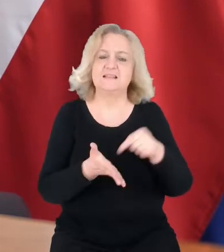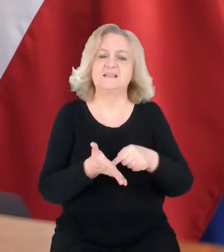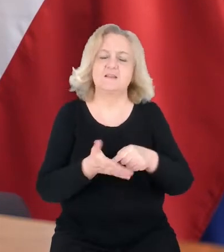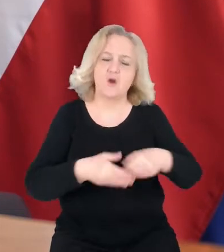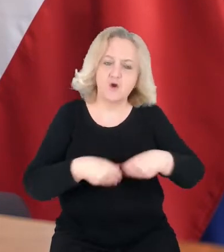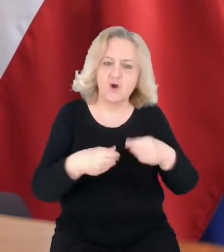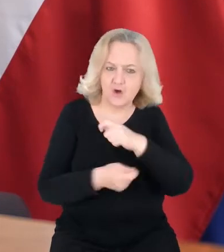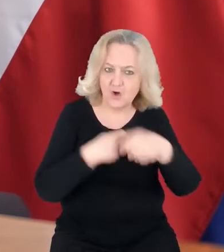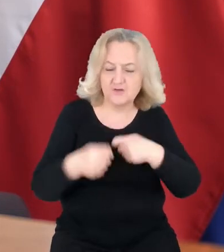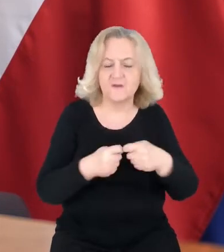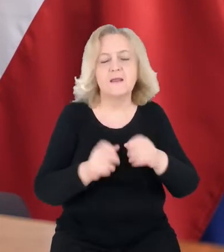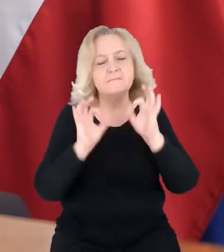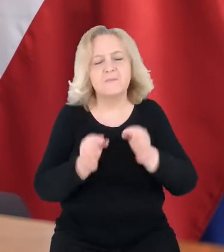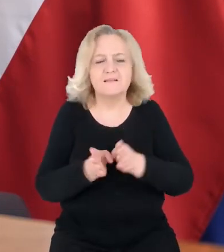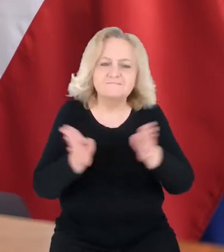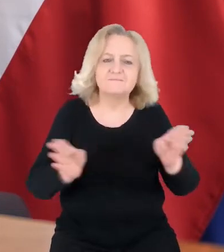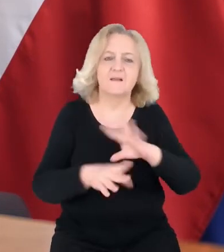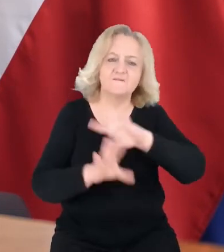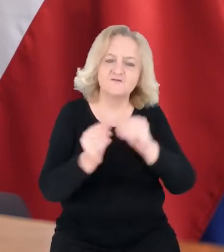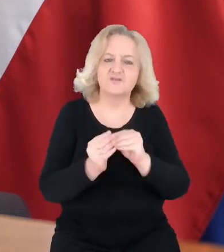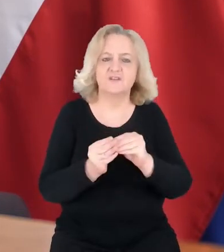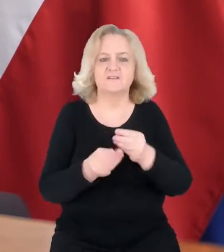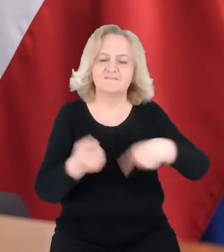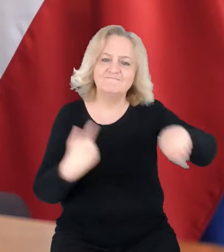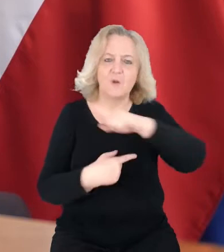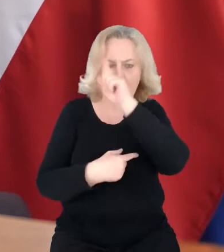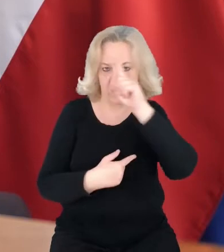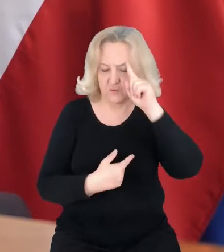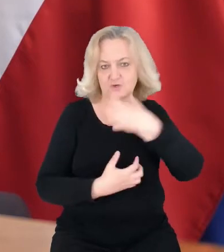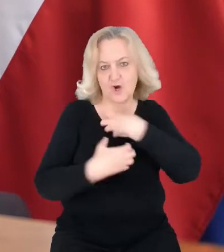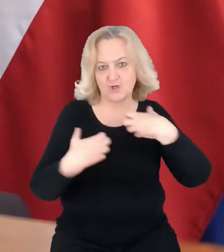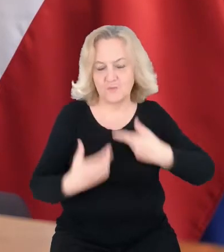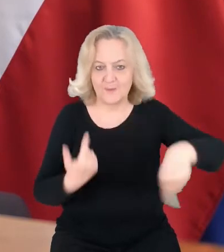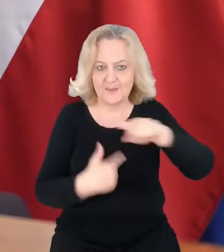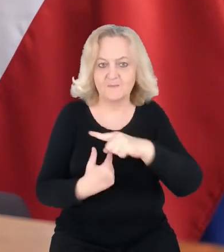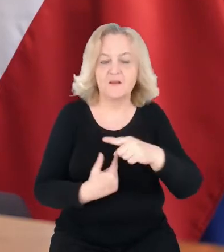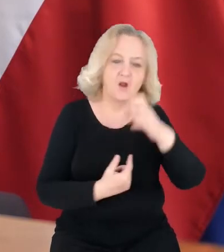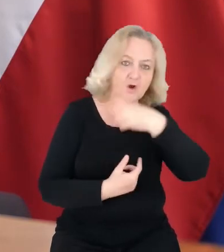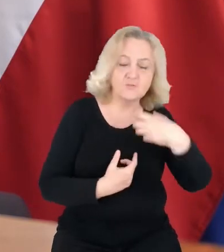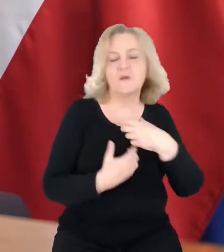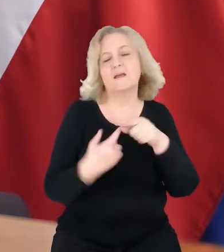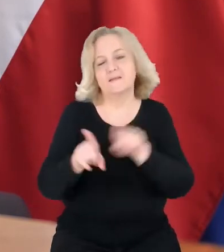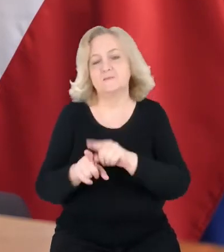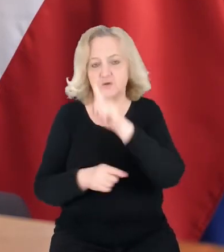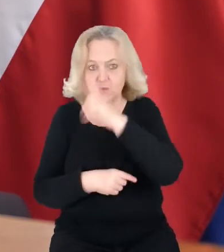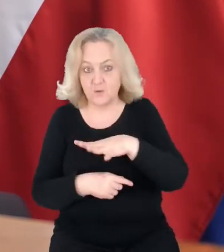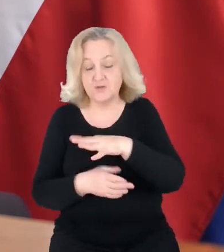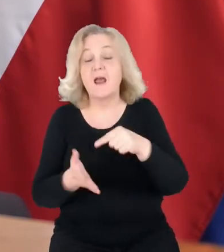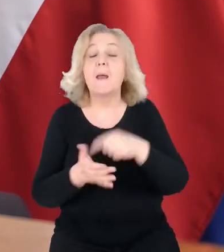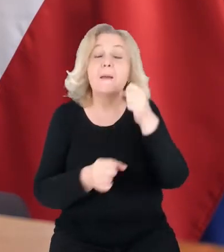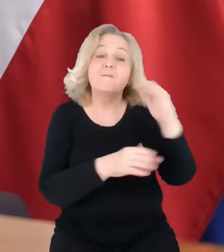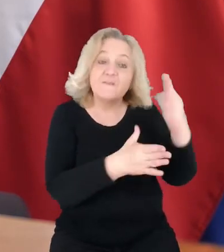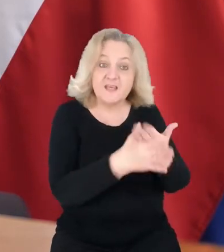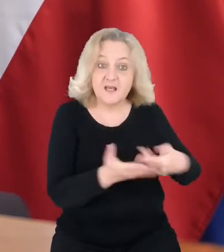szerokim i uczciwym dialogu między wszystkimi aktorami życia gospodarczego i społecznego, z pracodawcami